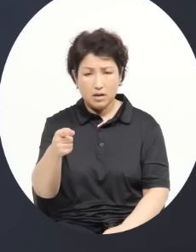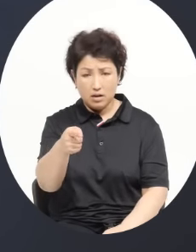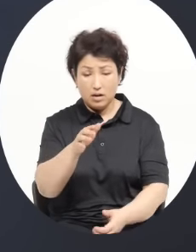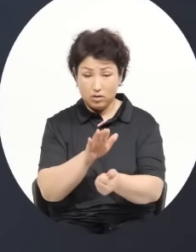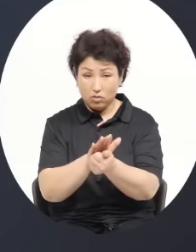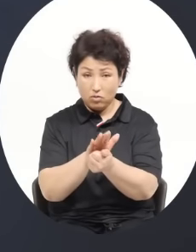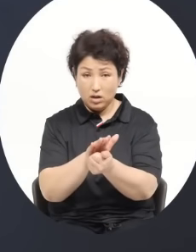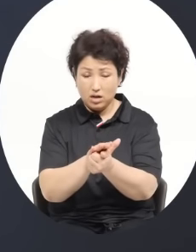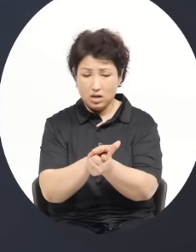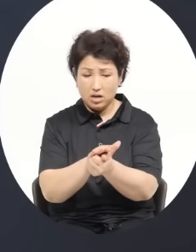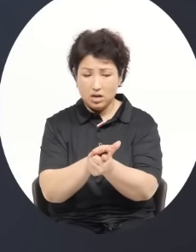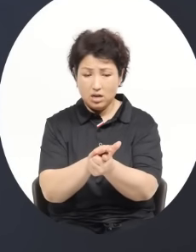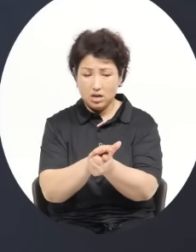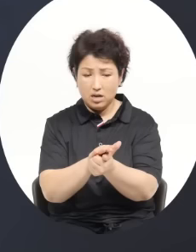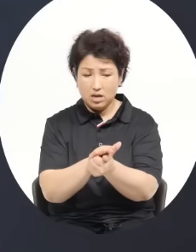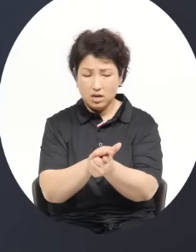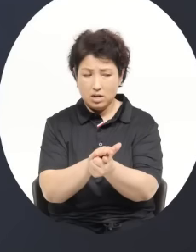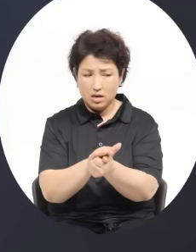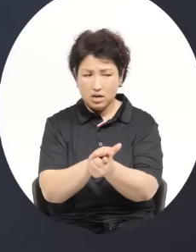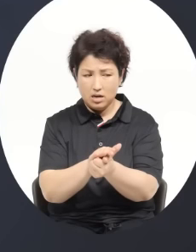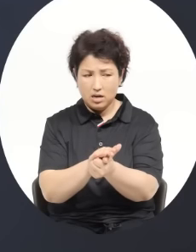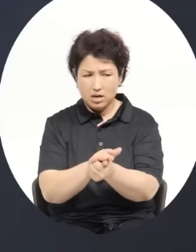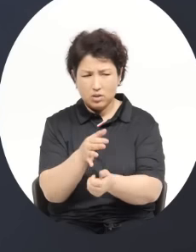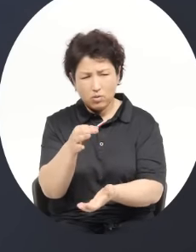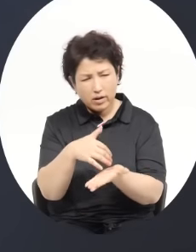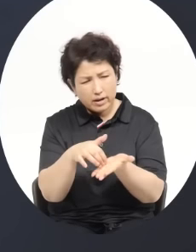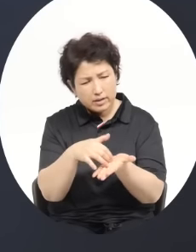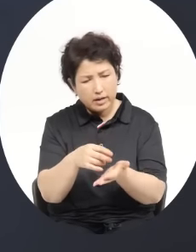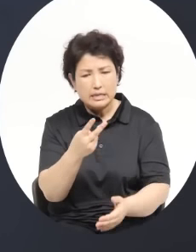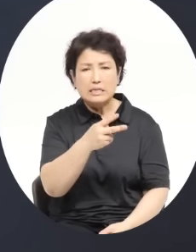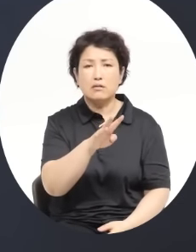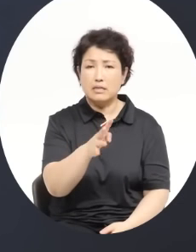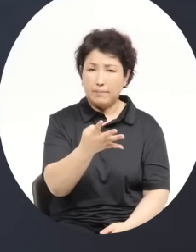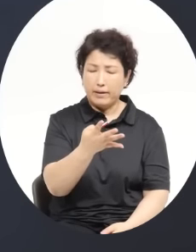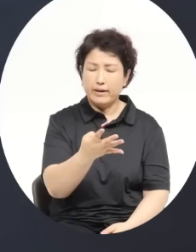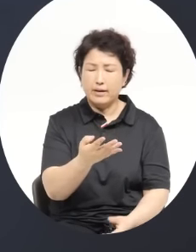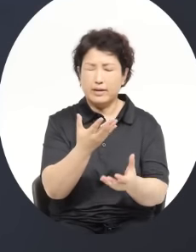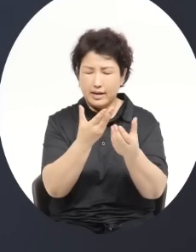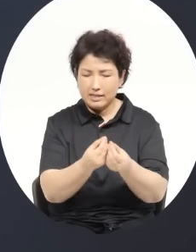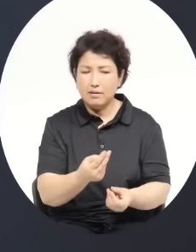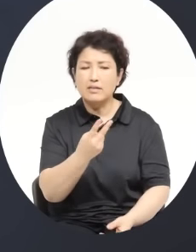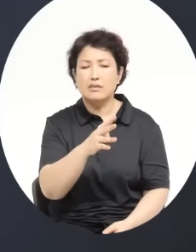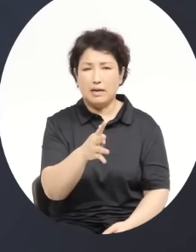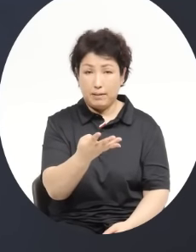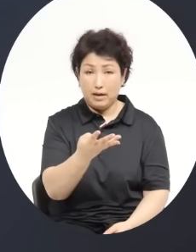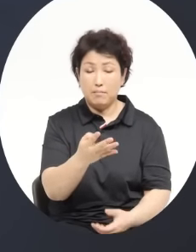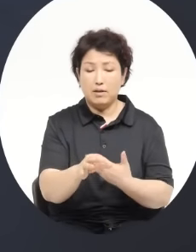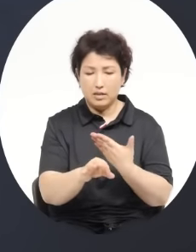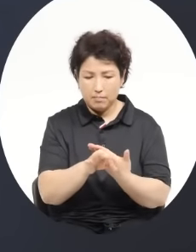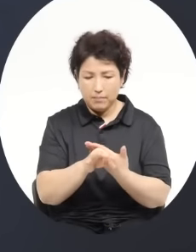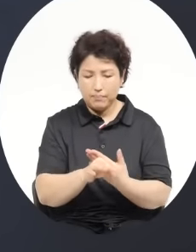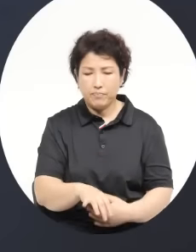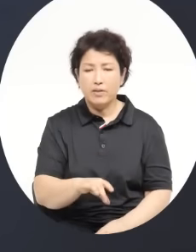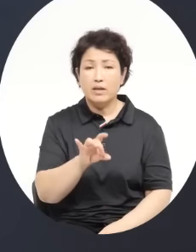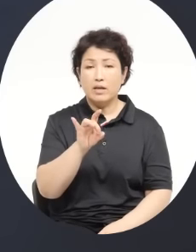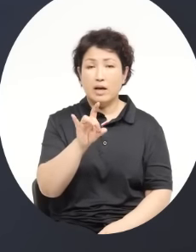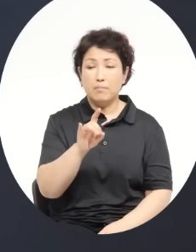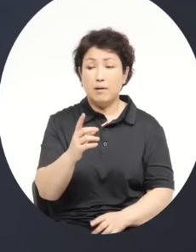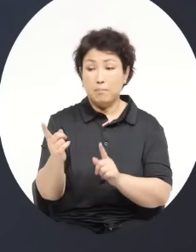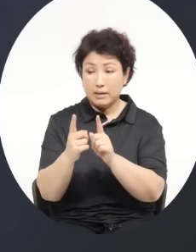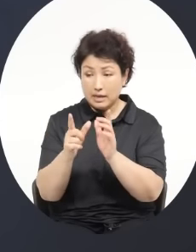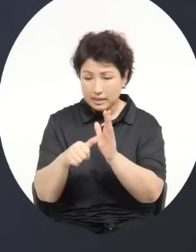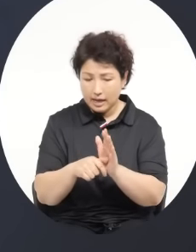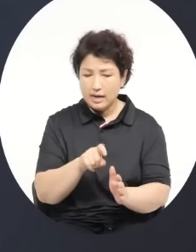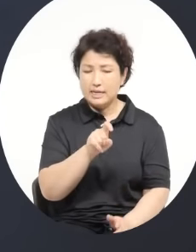혜택을 만약에 2,400만 원이다. 내가 보기 더 계산해야 되는데 2,400만 원이다. 그러면 한번 만날